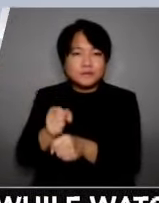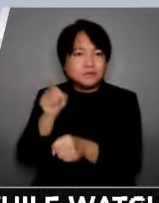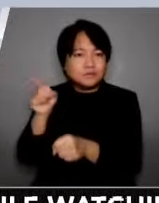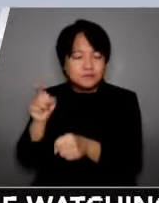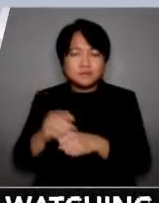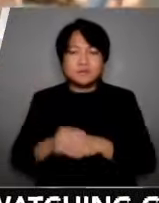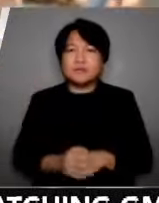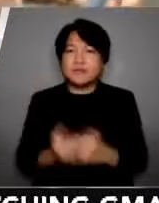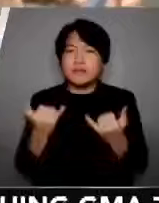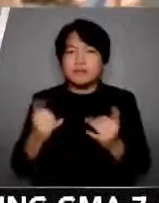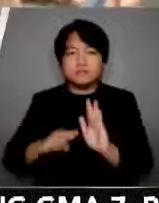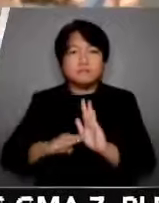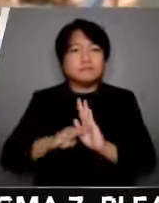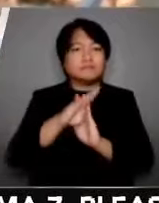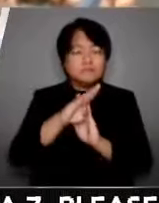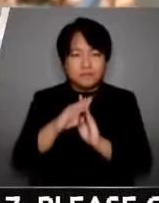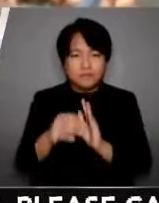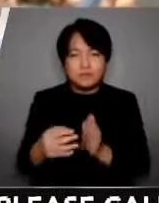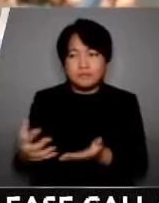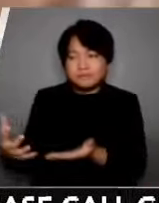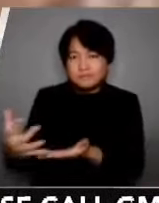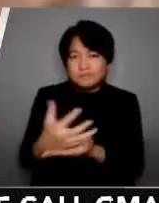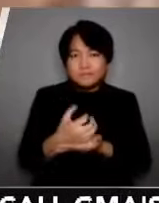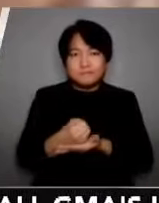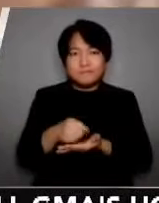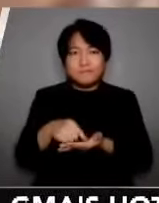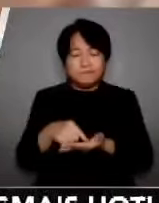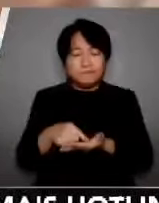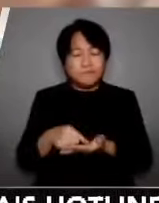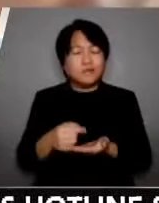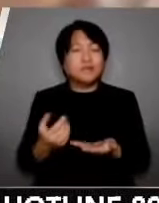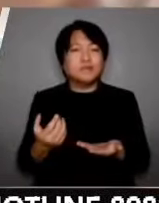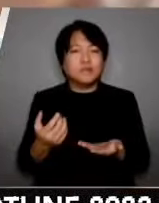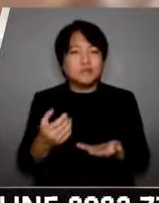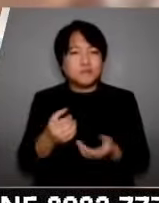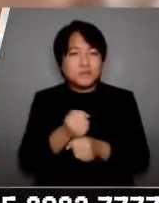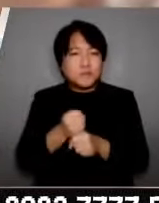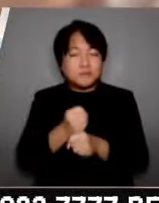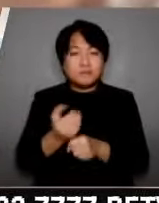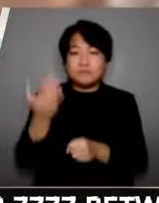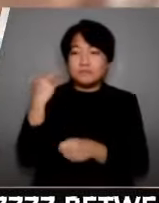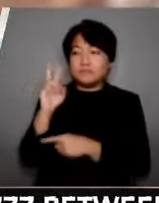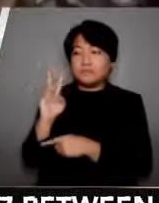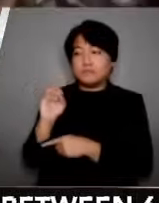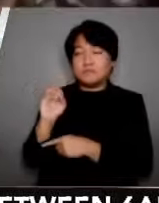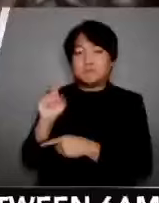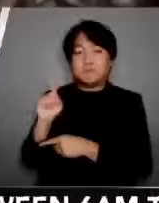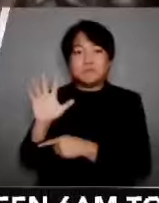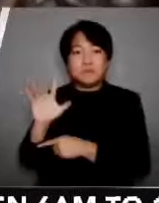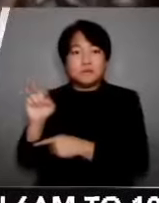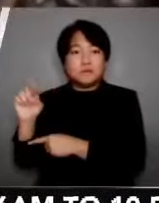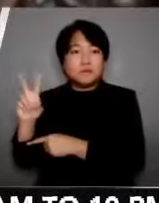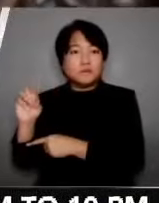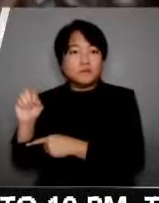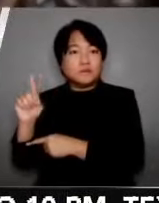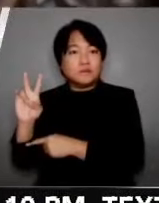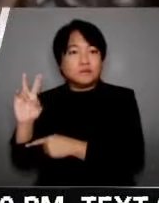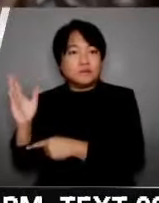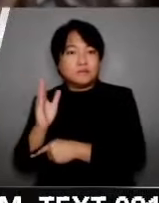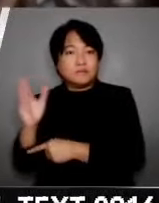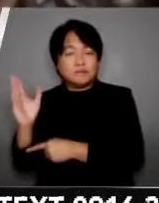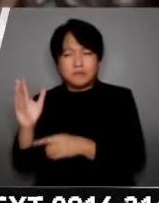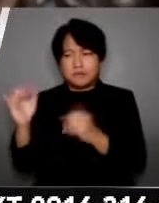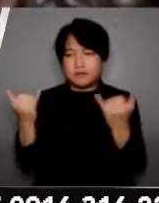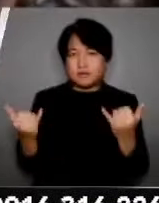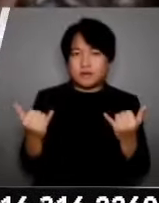ang harvested coffee beans ngayong taon kumpara noong 2015 hanggang 2017. Sa Hunyo, gaganapin ang